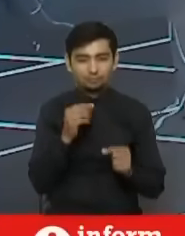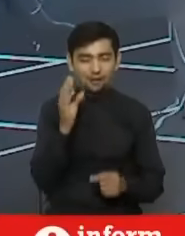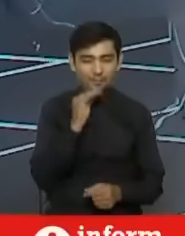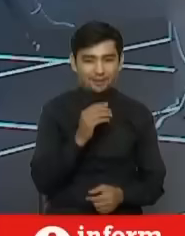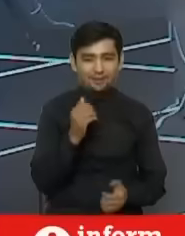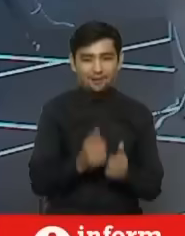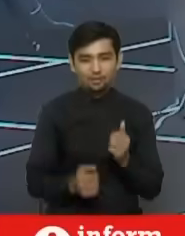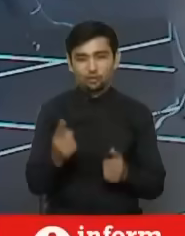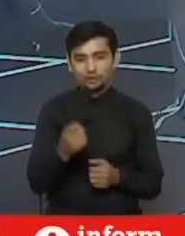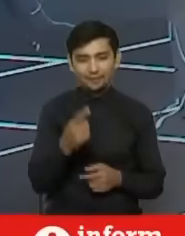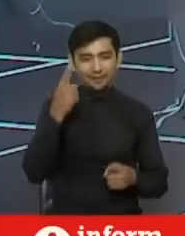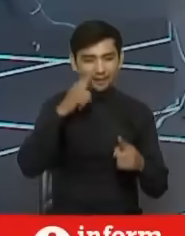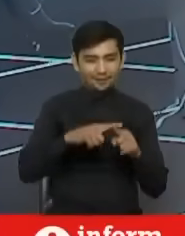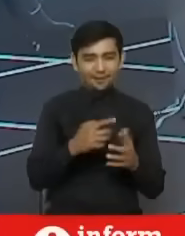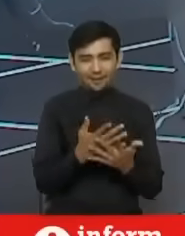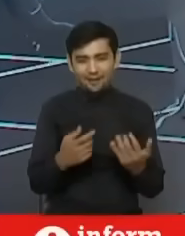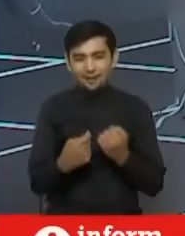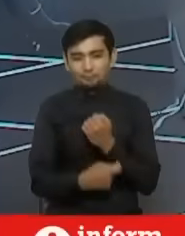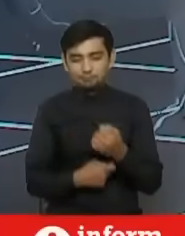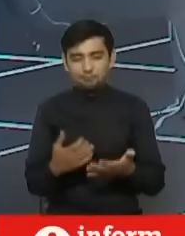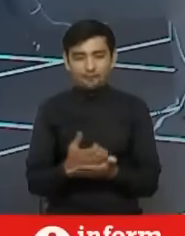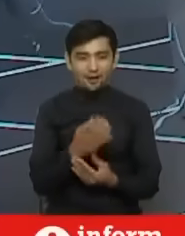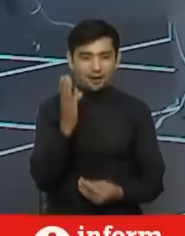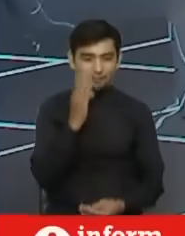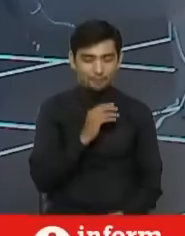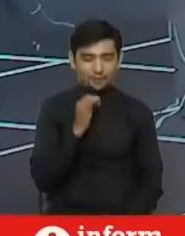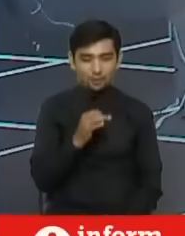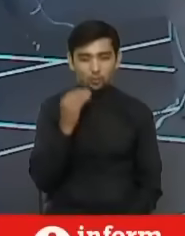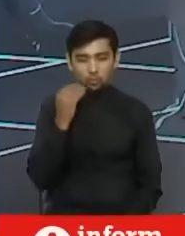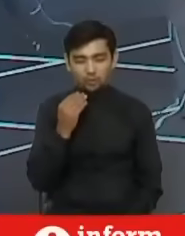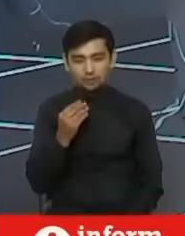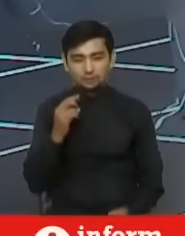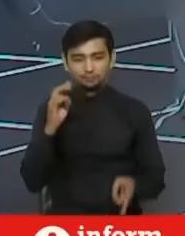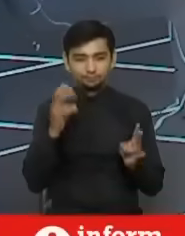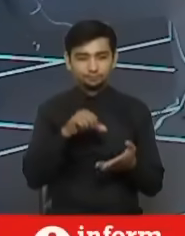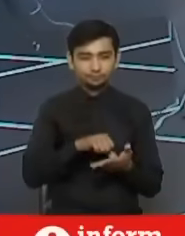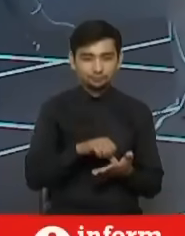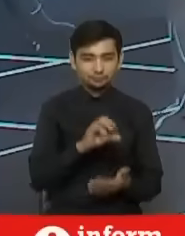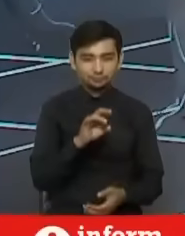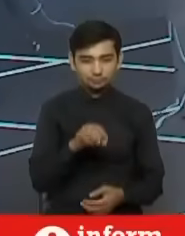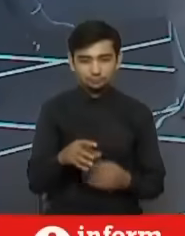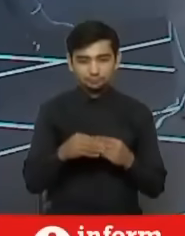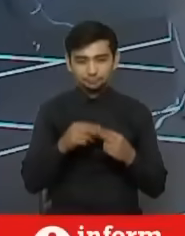ойнататын техникалық жабдықтарды ұтып алуға мүмкіндігіңіз бар. Ендеше Түріктің әйгілі актерлары сомдайтын сериалды